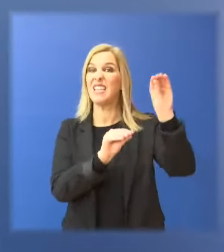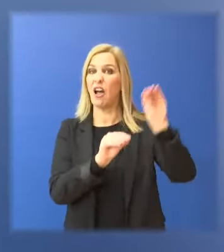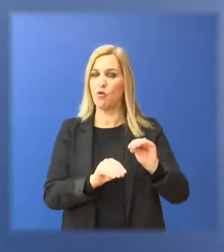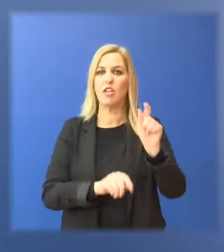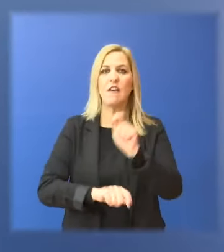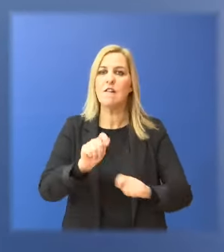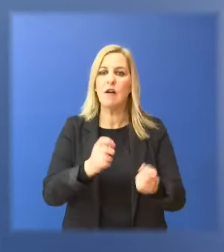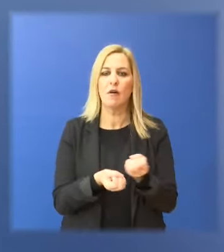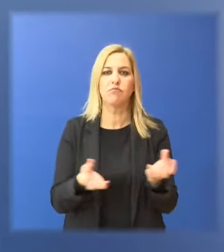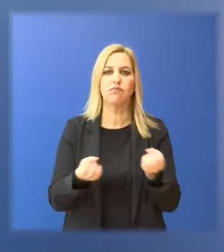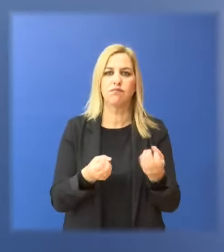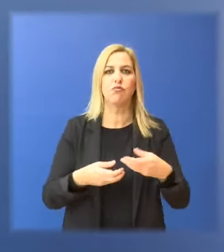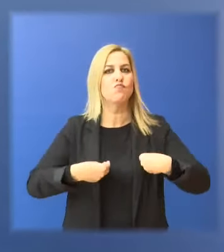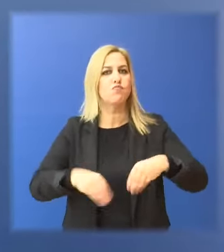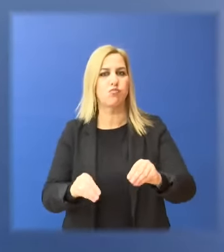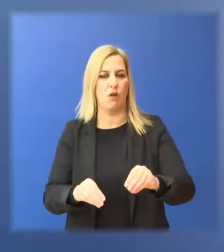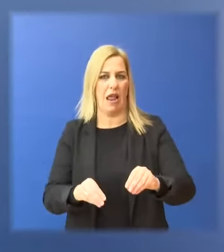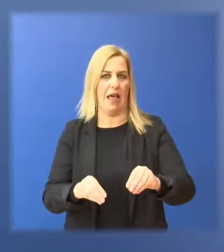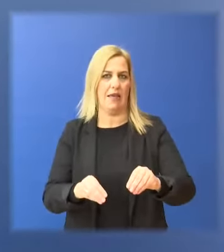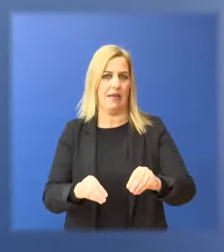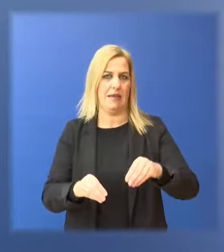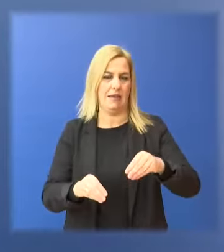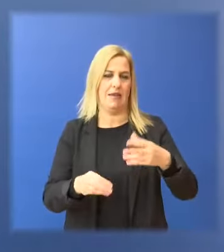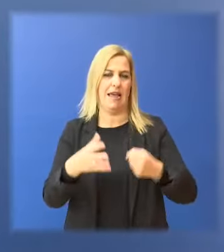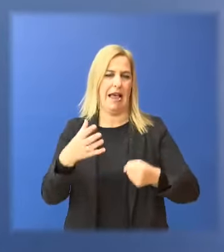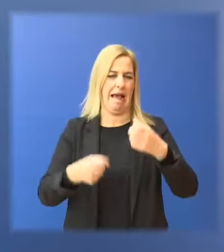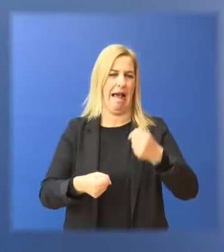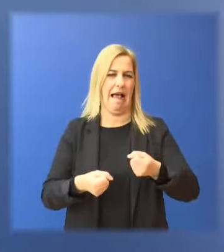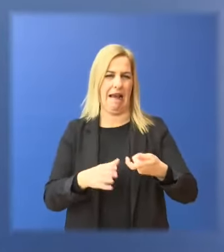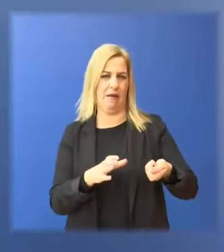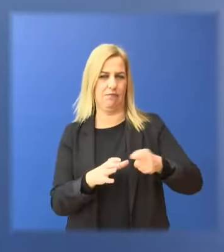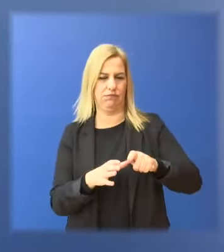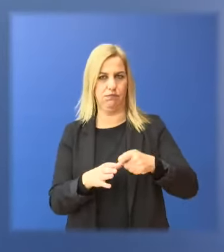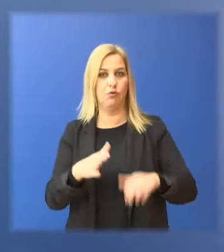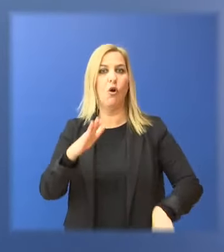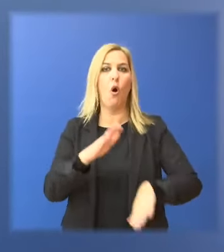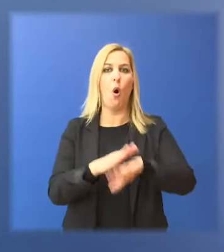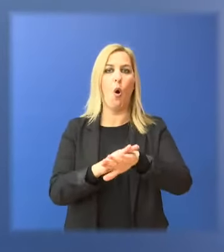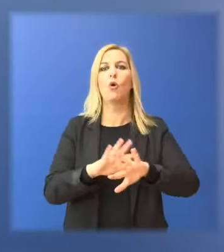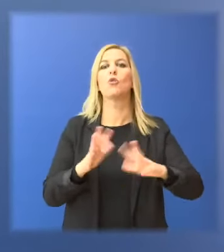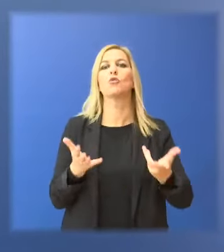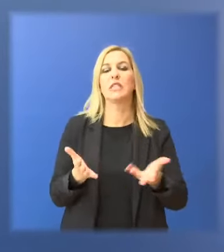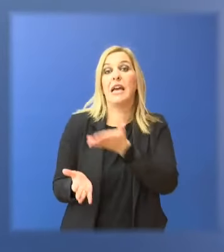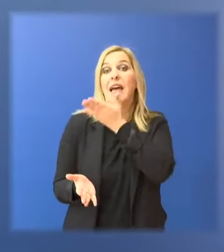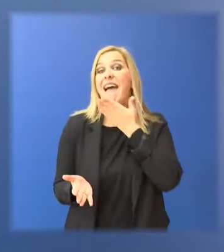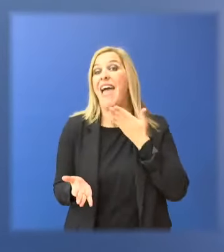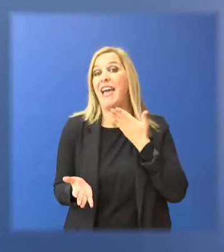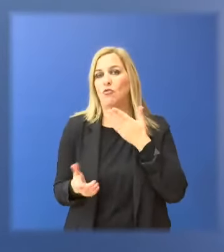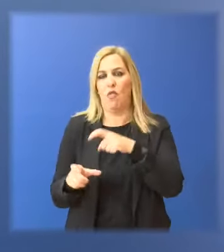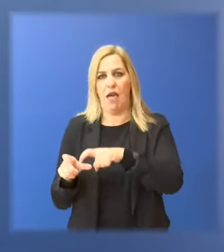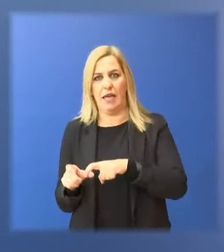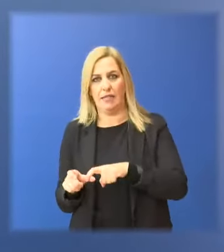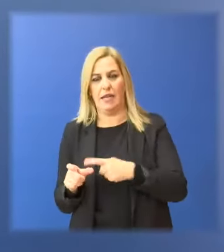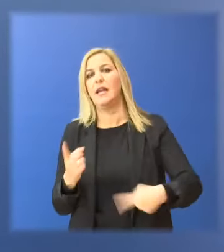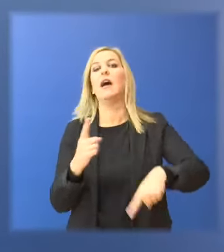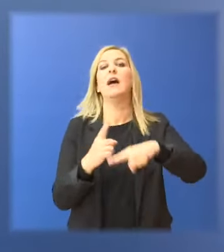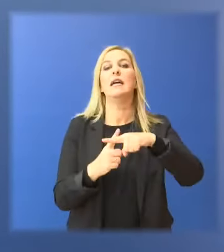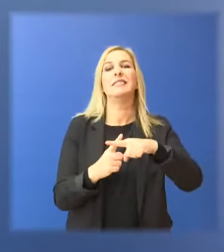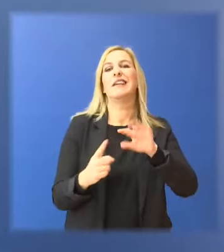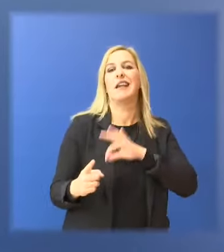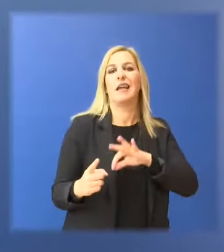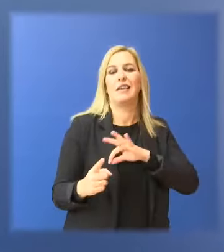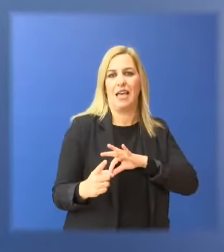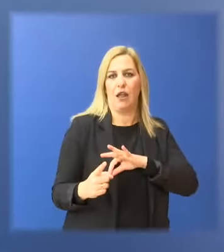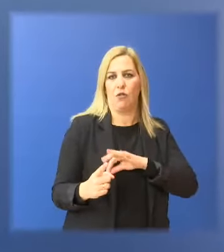και διακινούν το βρεφικό γάλα στην Ελλάδα. Το πλαφόν ορίζεται ως το άθροισμα του λειτουργικού κόστους της εταιρείας συν εμπορικό